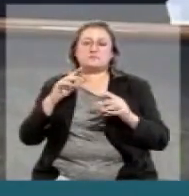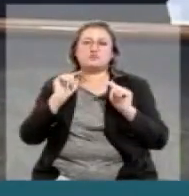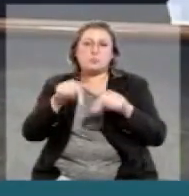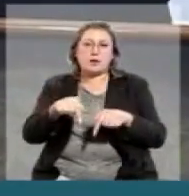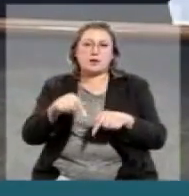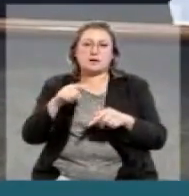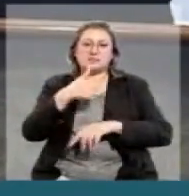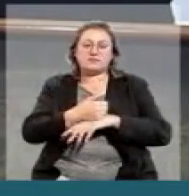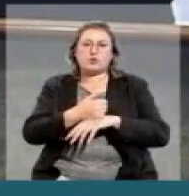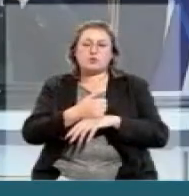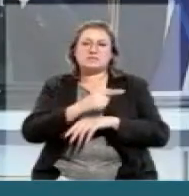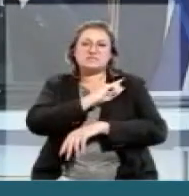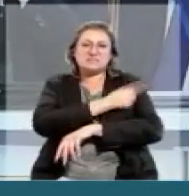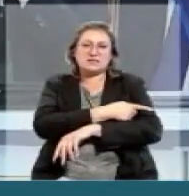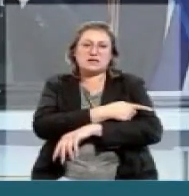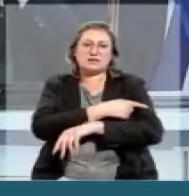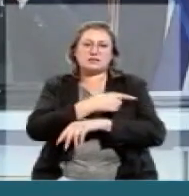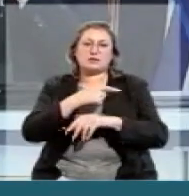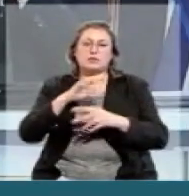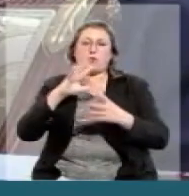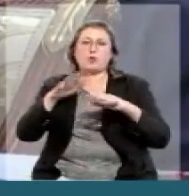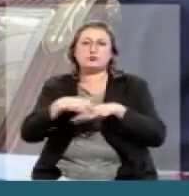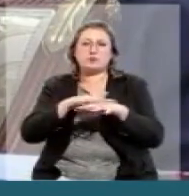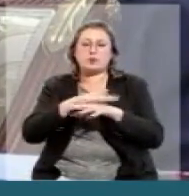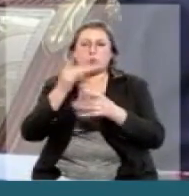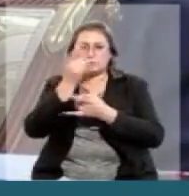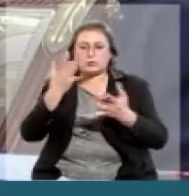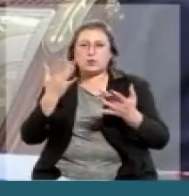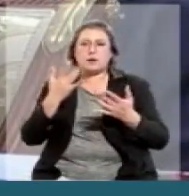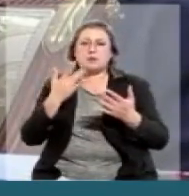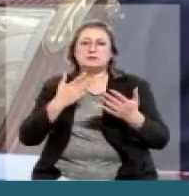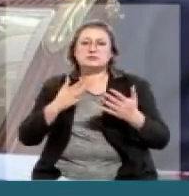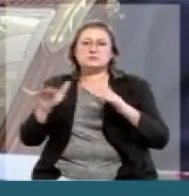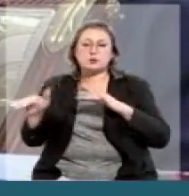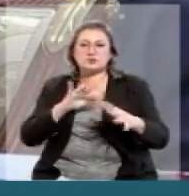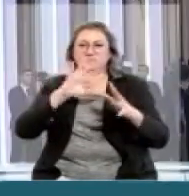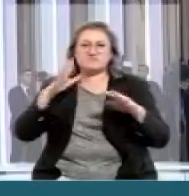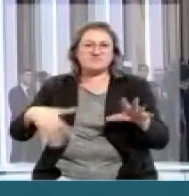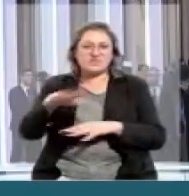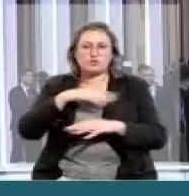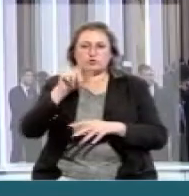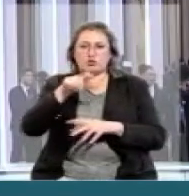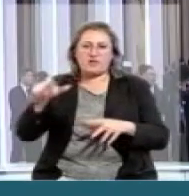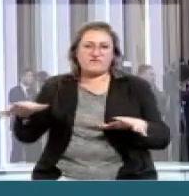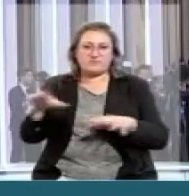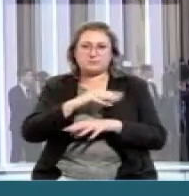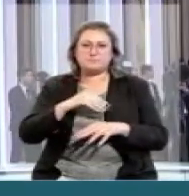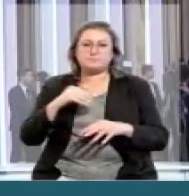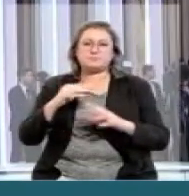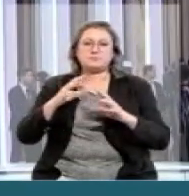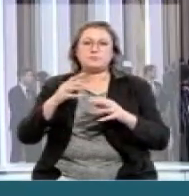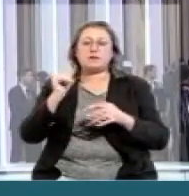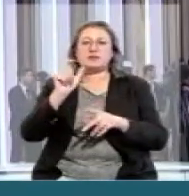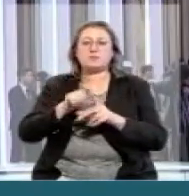вступали основной движущей силой общественного, культурного, технологического процесса всего человечества. По его словам, Казахстан в